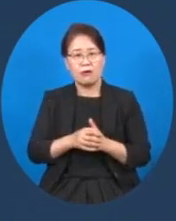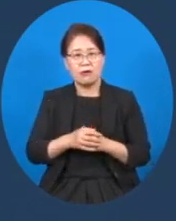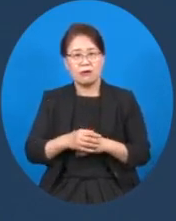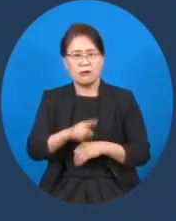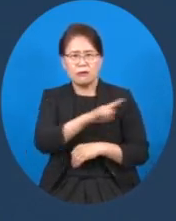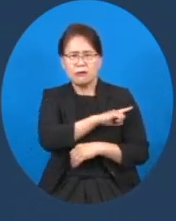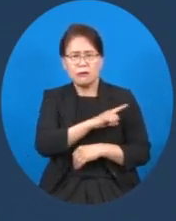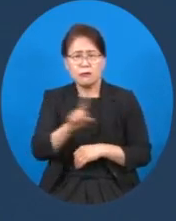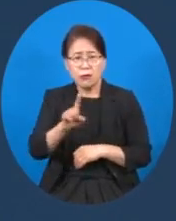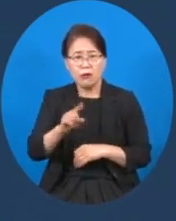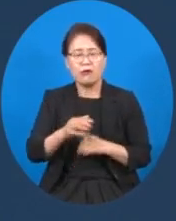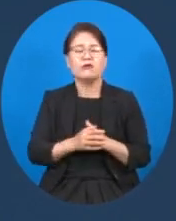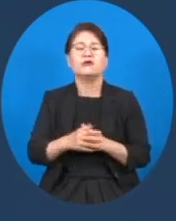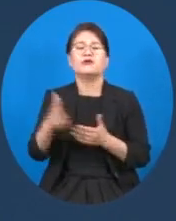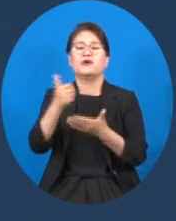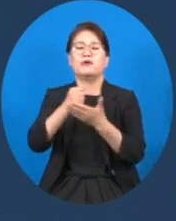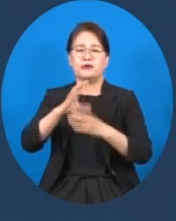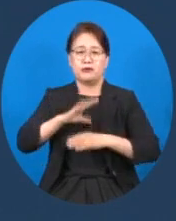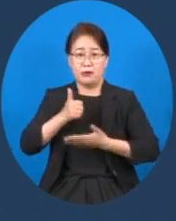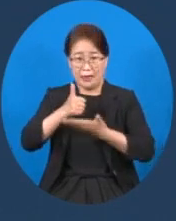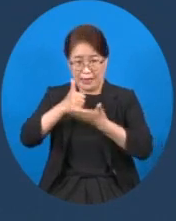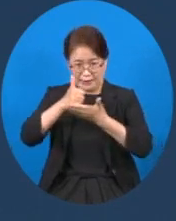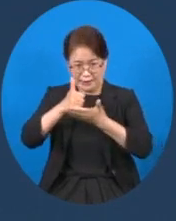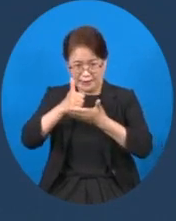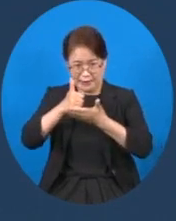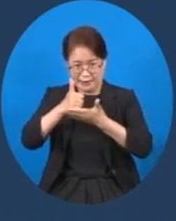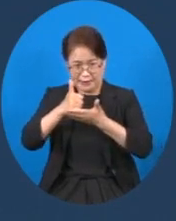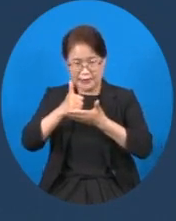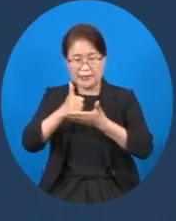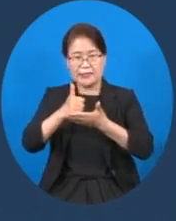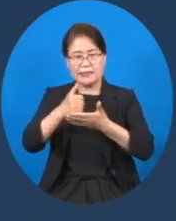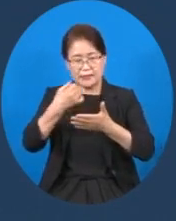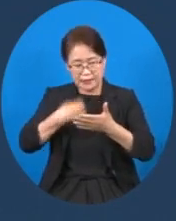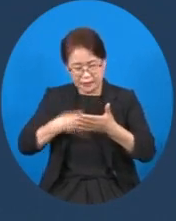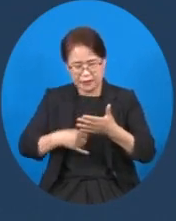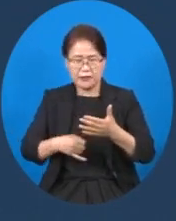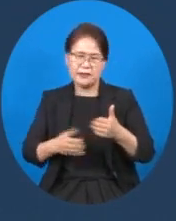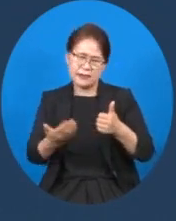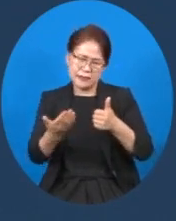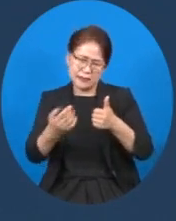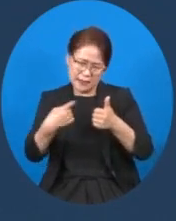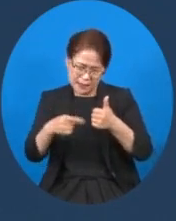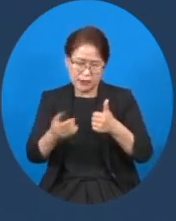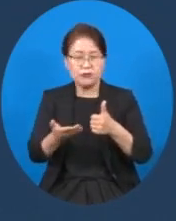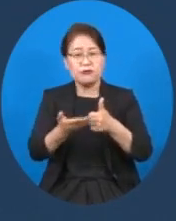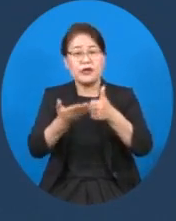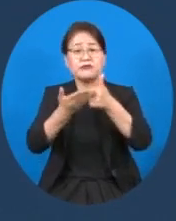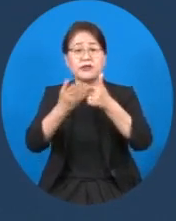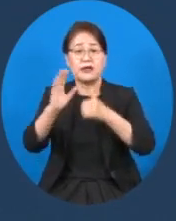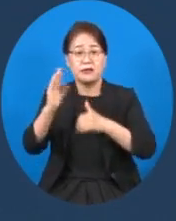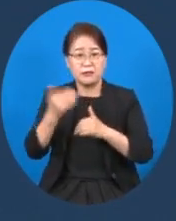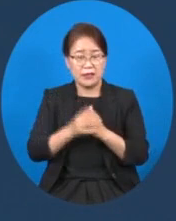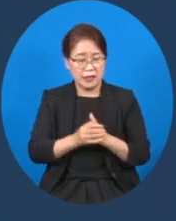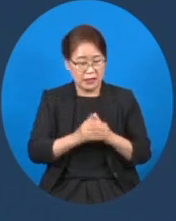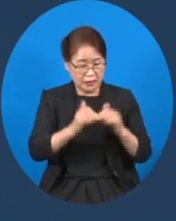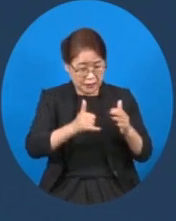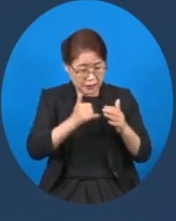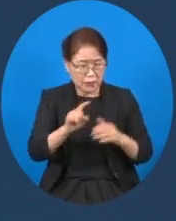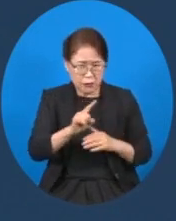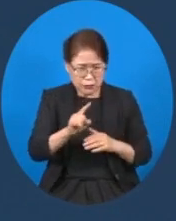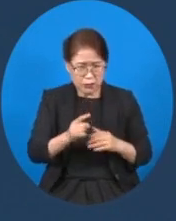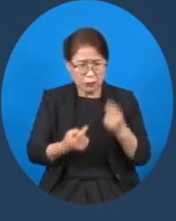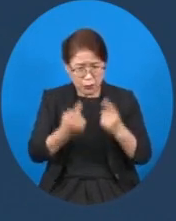있겠습니까? 여호와를 경외하는 자들로 살아가게 하는 것이죠. 예? 세상의 그 어떤